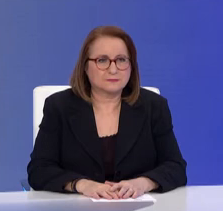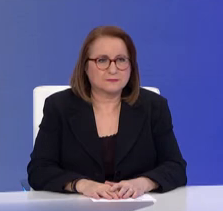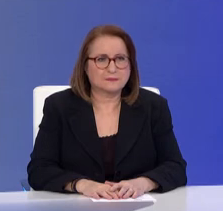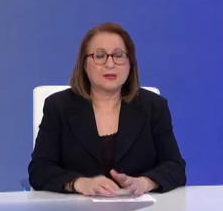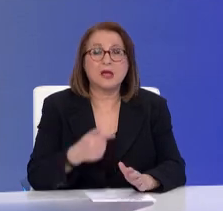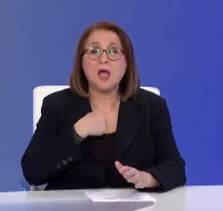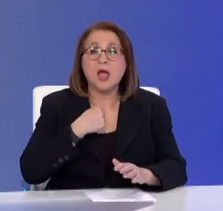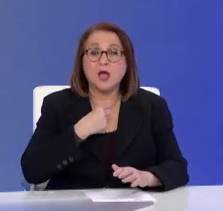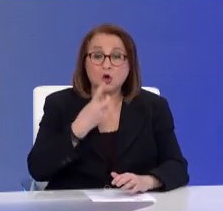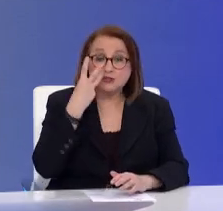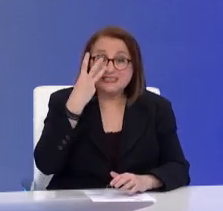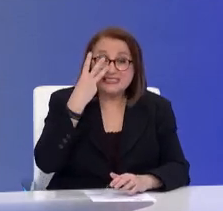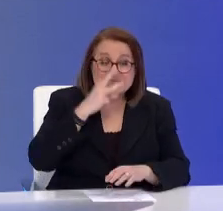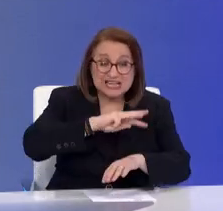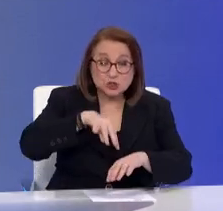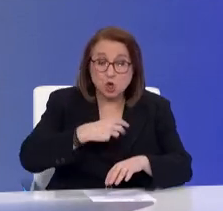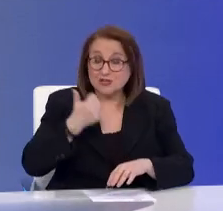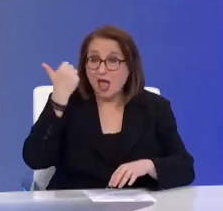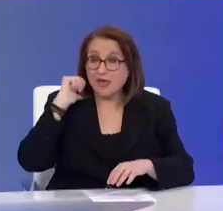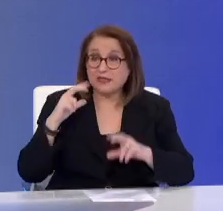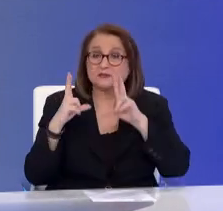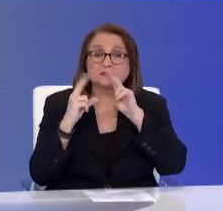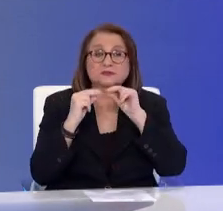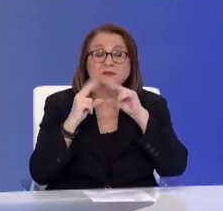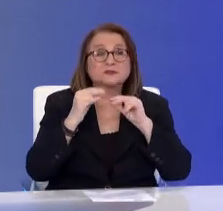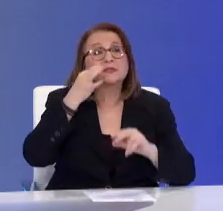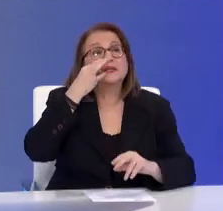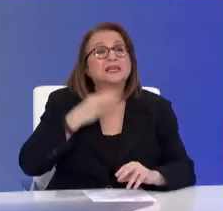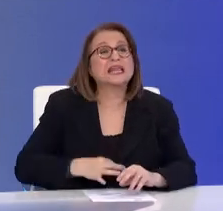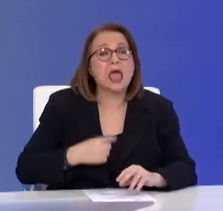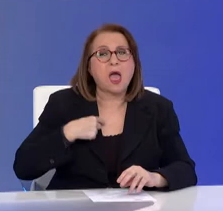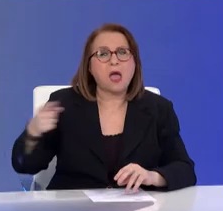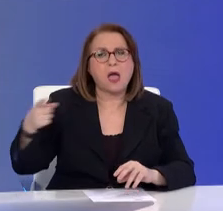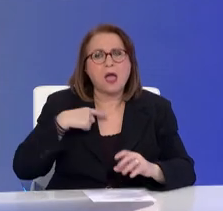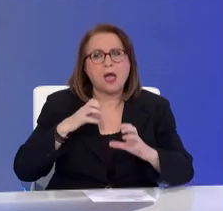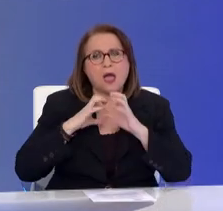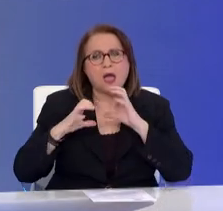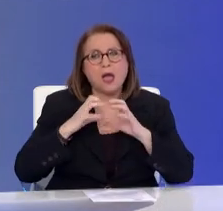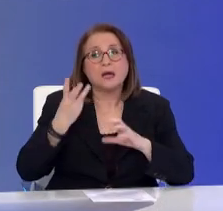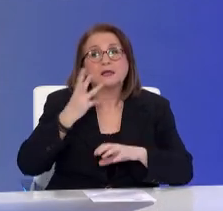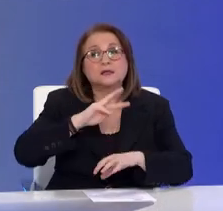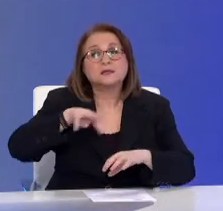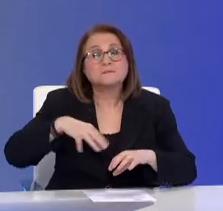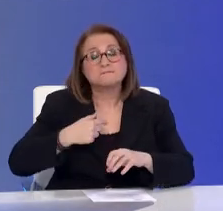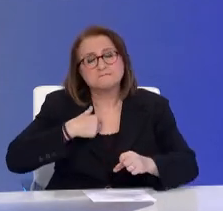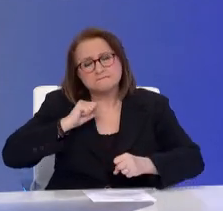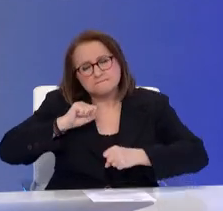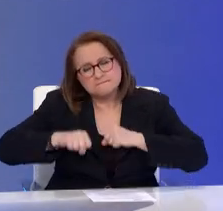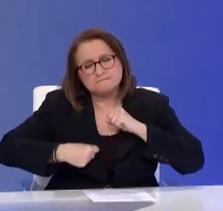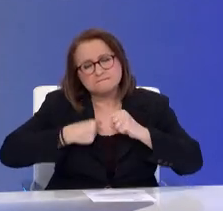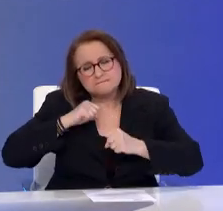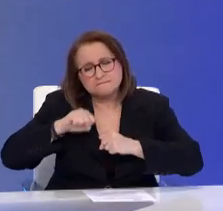Μιλούσα 3 ώρες χθες με τους Κινέζους εκπροσώπους για το κλίμα και προσπαθούμε όλοι